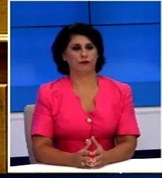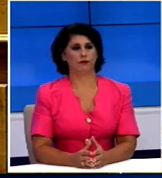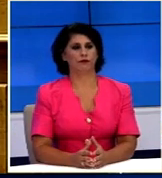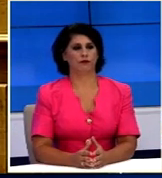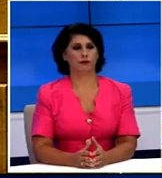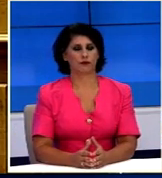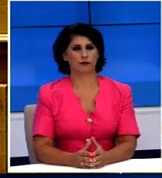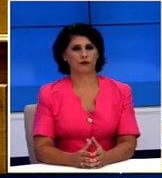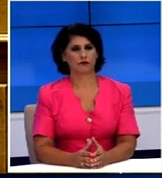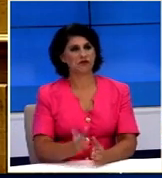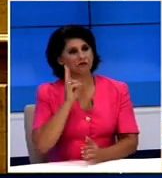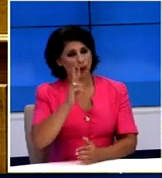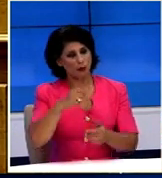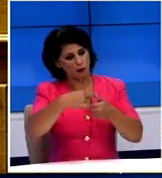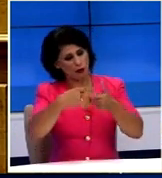Απέναντι σε αυτή την Τουρκία,